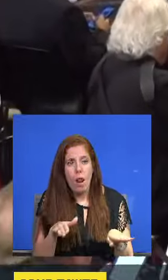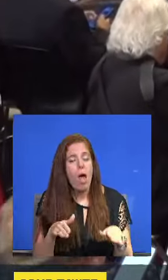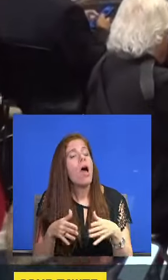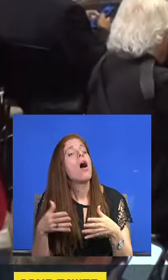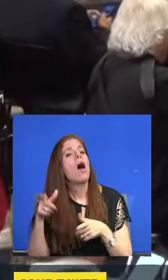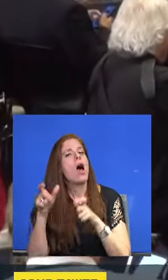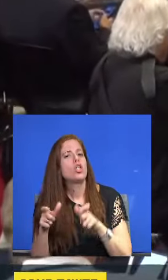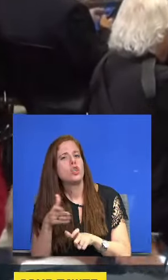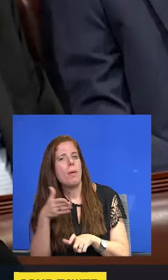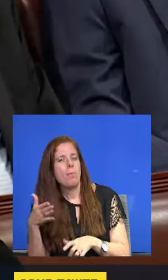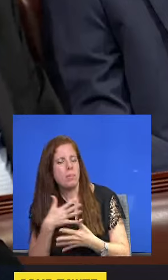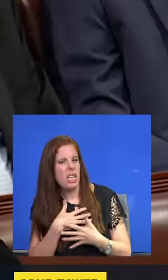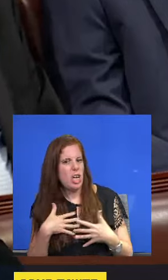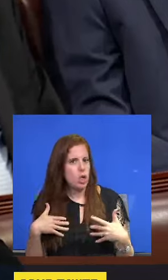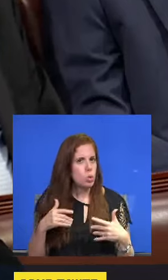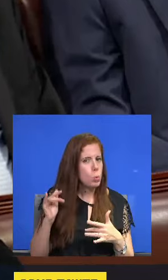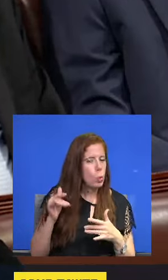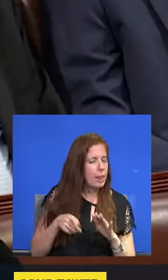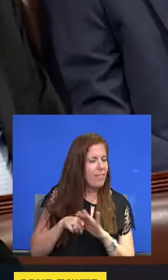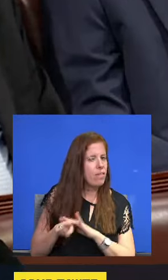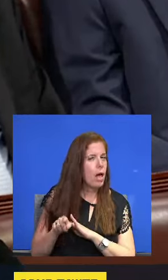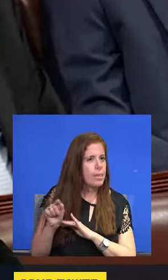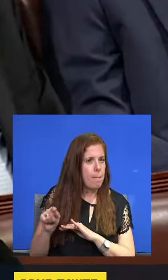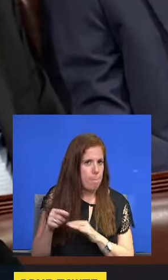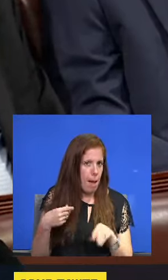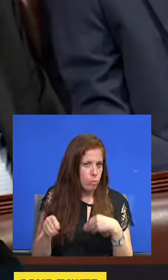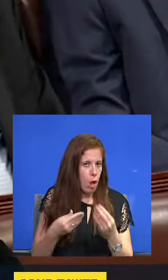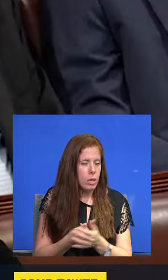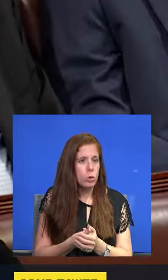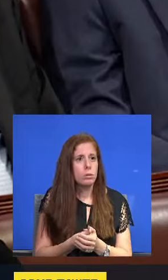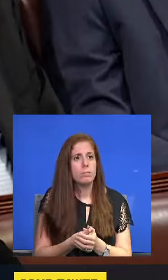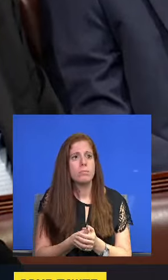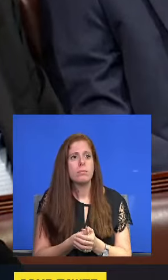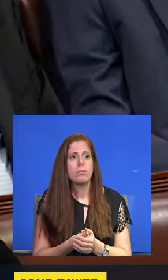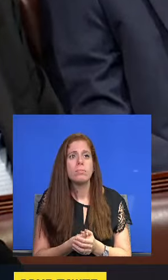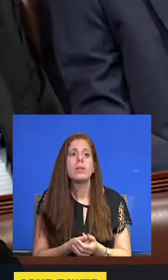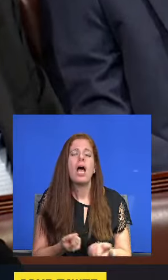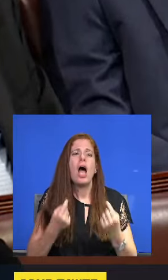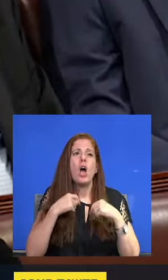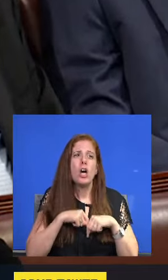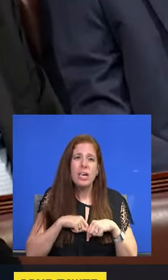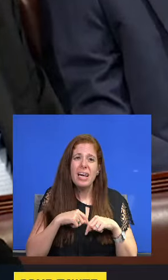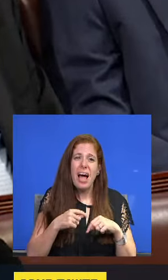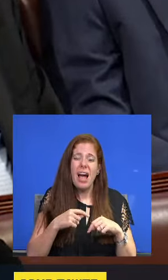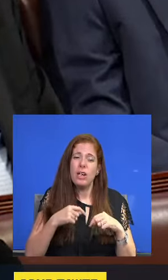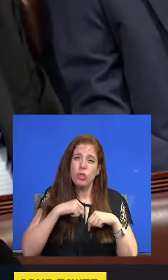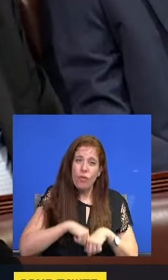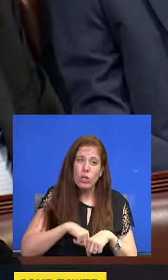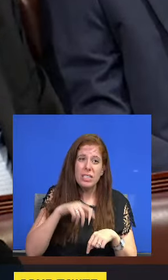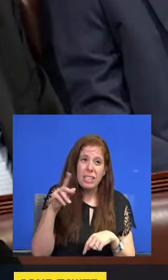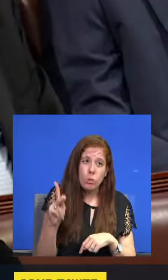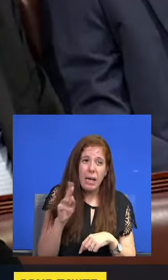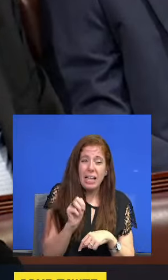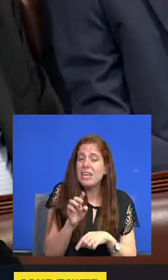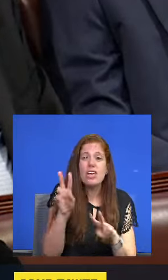חשו נבגדים מהפשרה. Chaos is Speaker McCarthy. Chaos is somebody who we